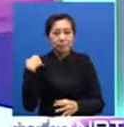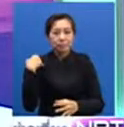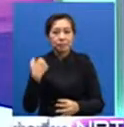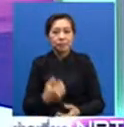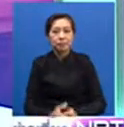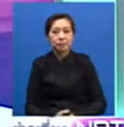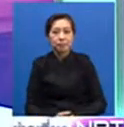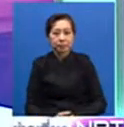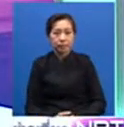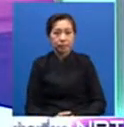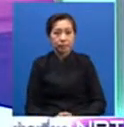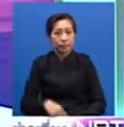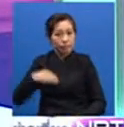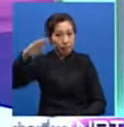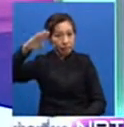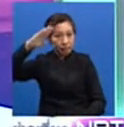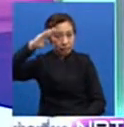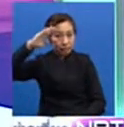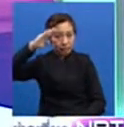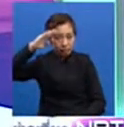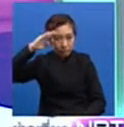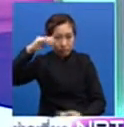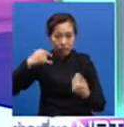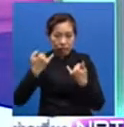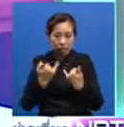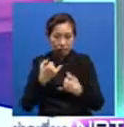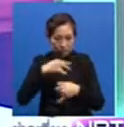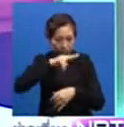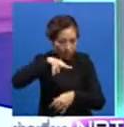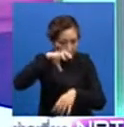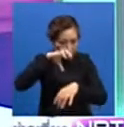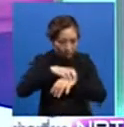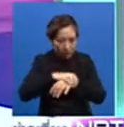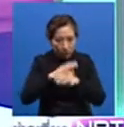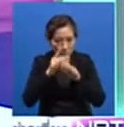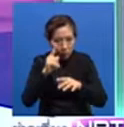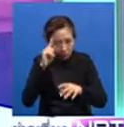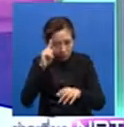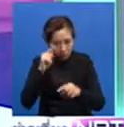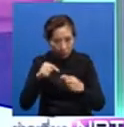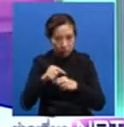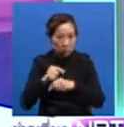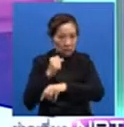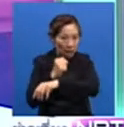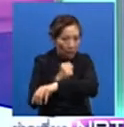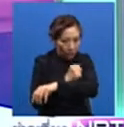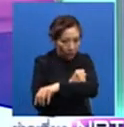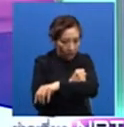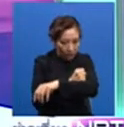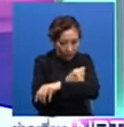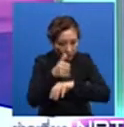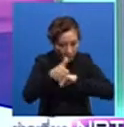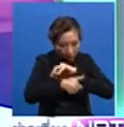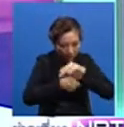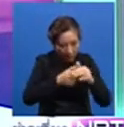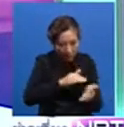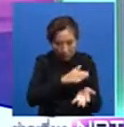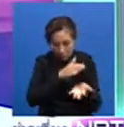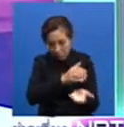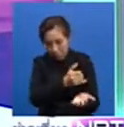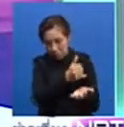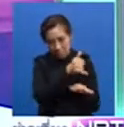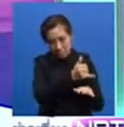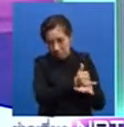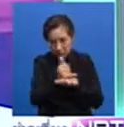นายทหารจากกรมทหารราบที่ 29จับกุมขบวนการลักลอบขนแรงงานชาวเมียนมาร์พบเชื่อมโยงถึงเจ้าหน้าที่รัฐซึ่ง